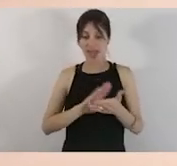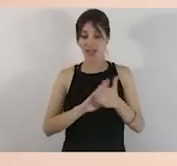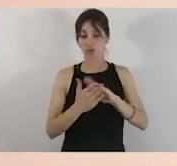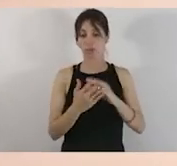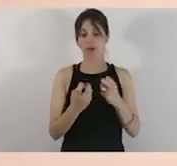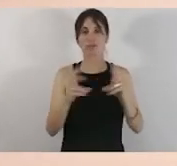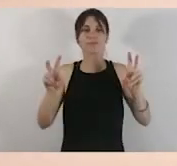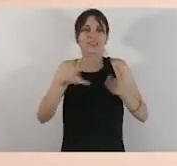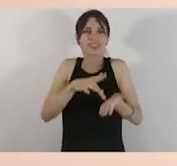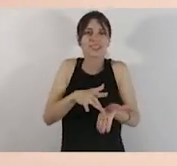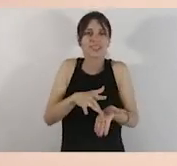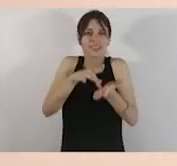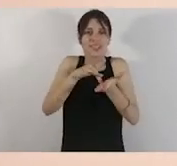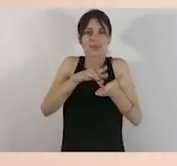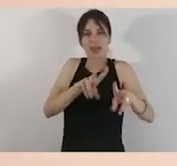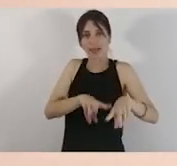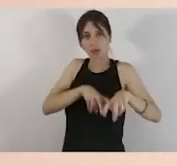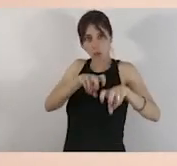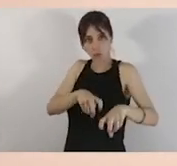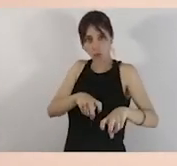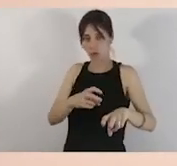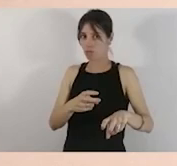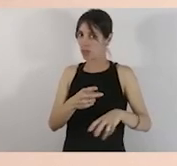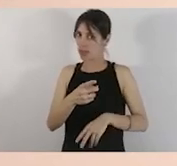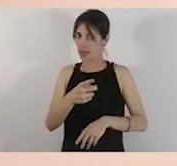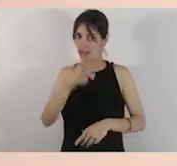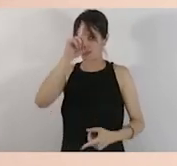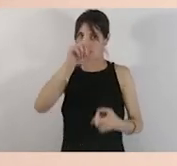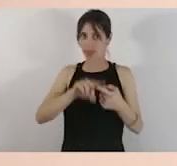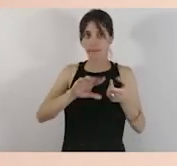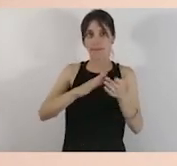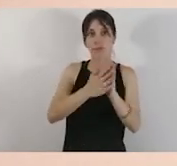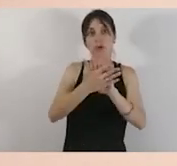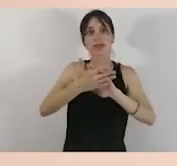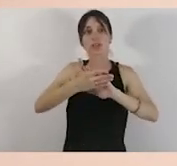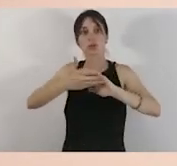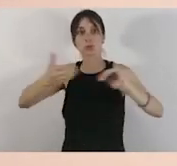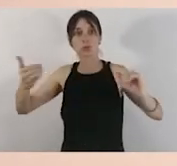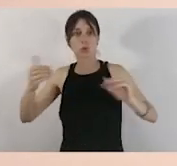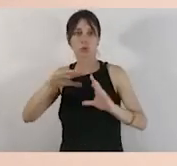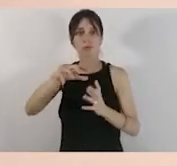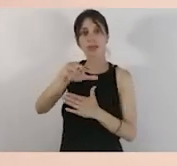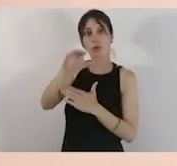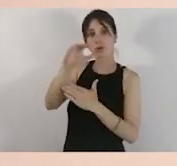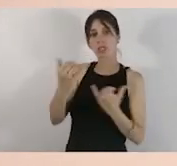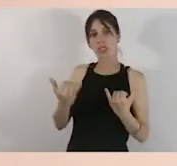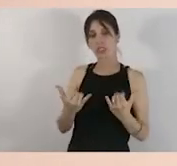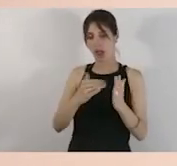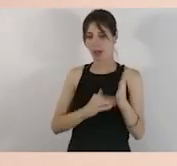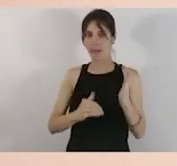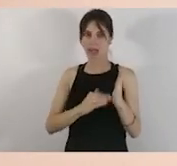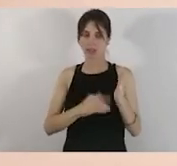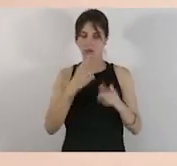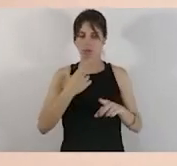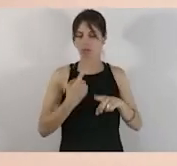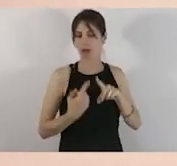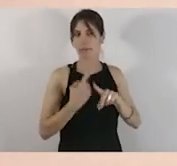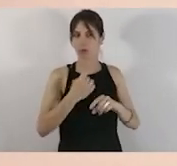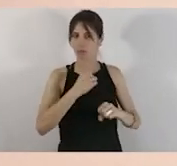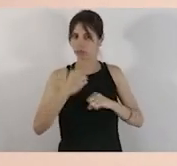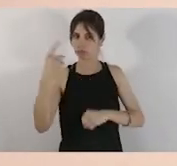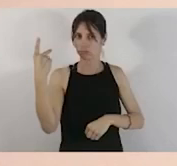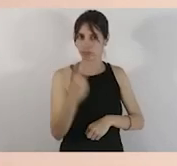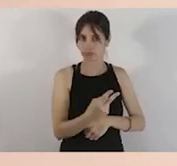de l'Agriculture, qui est devenue un acteur majeur de la transition écologique à Marseille, qui est reconnue pour son engagement, sa